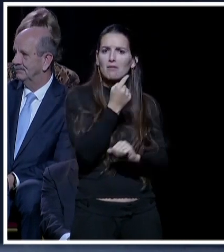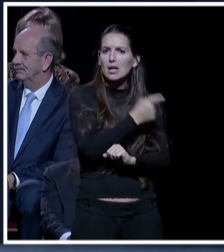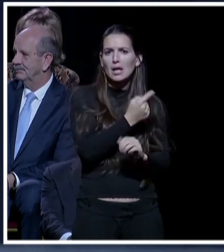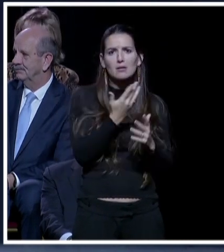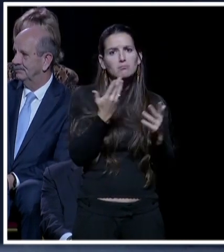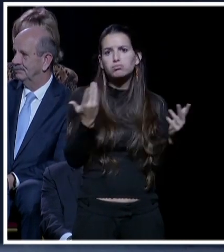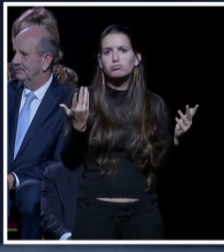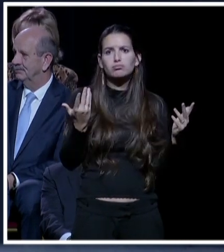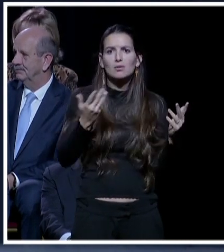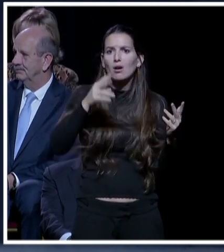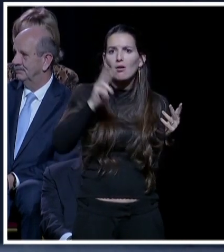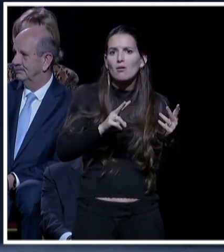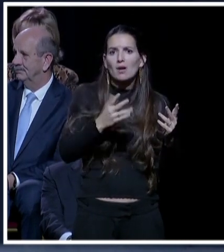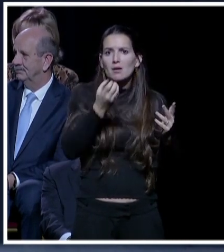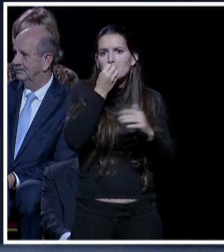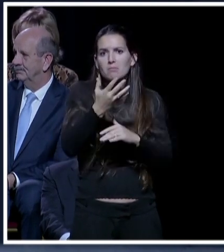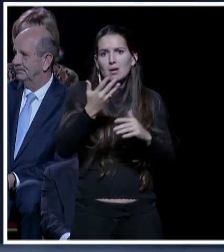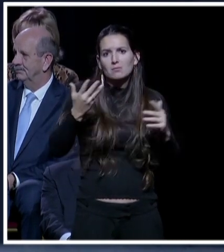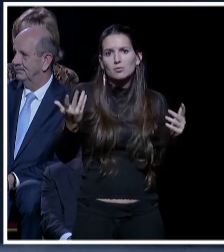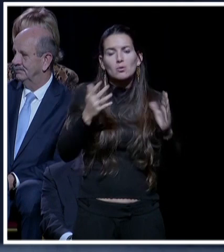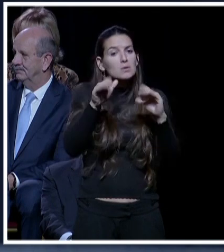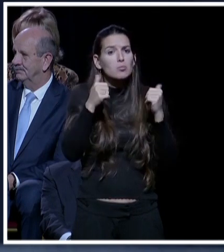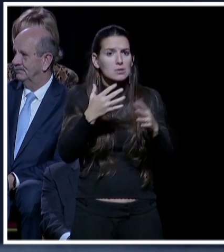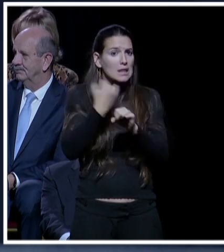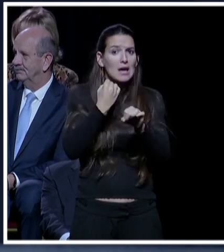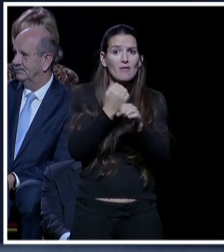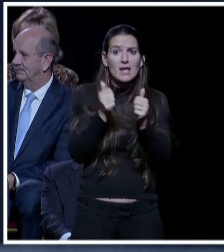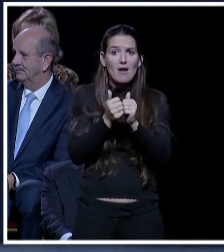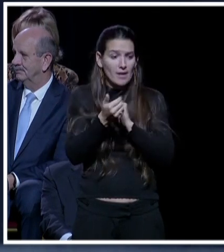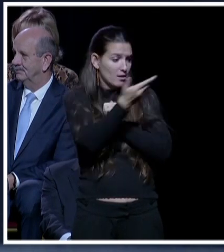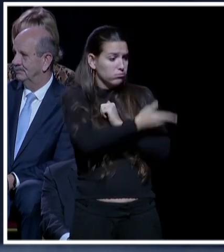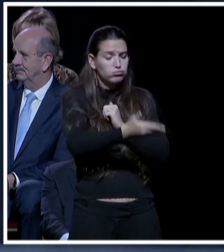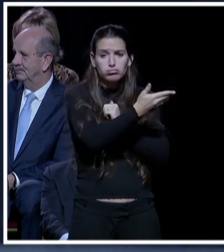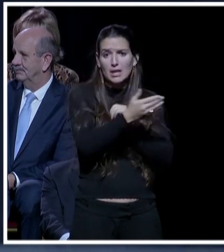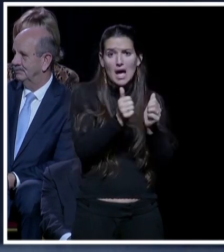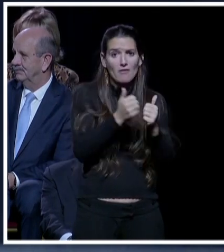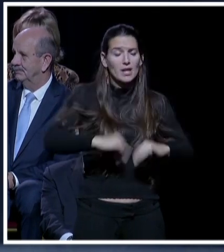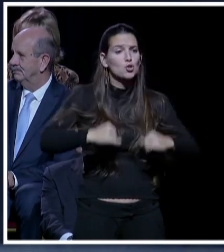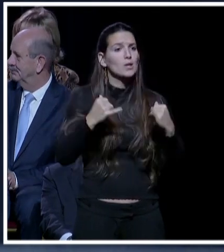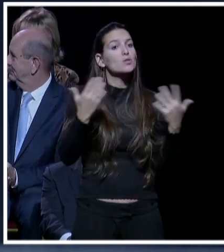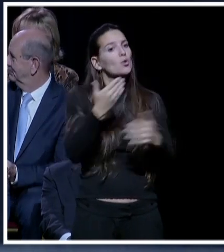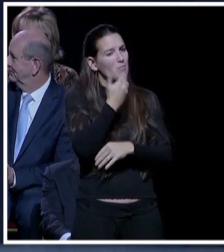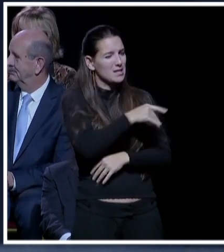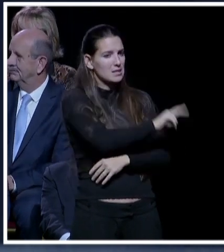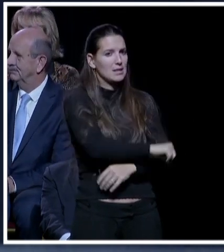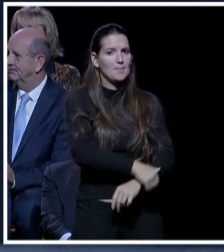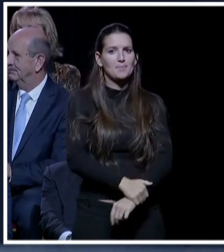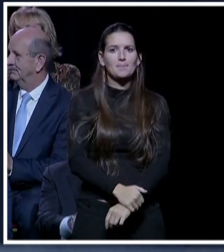cette vision qui est nécessaire pour travailler avec notre jeunesse. Merci Sonia de votre présence.